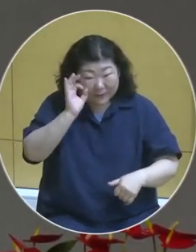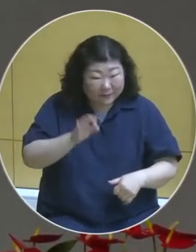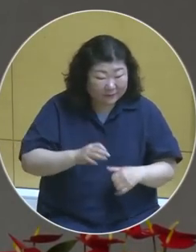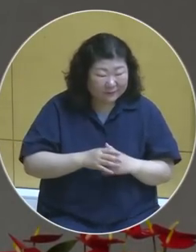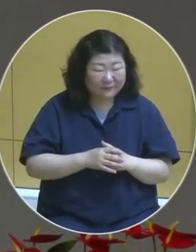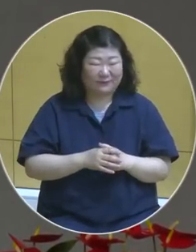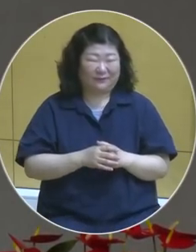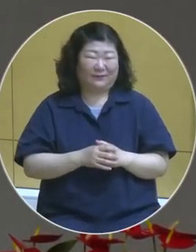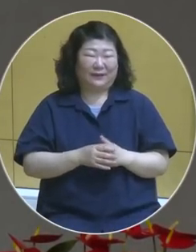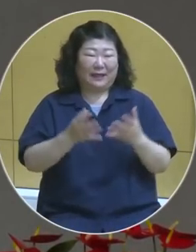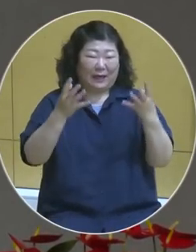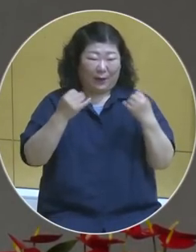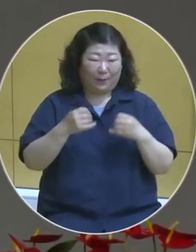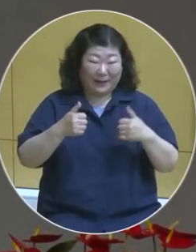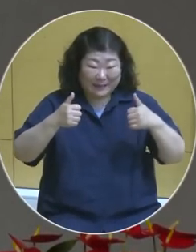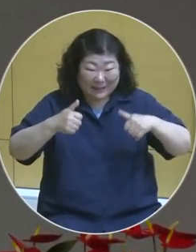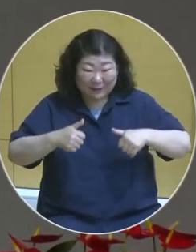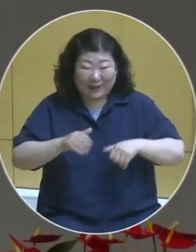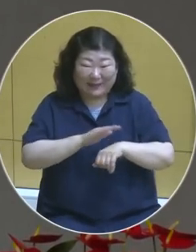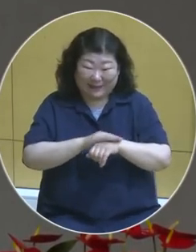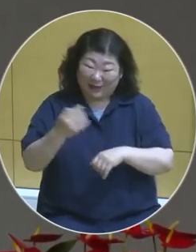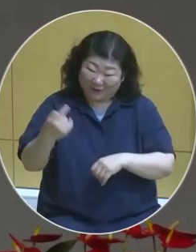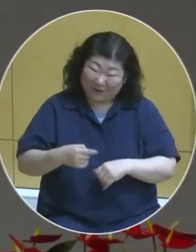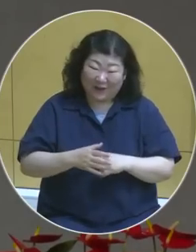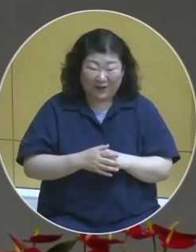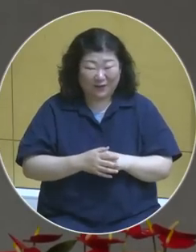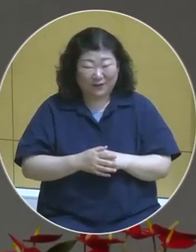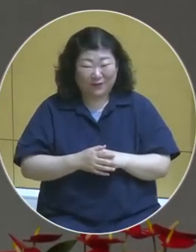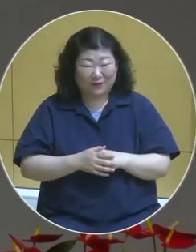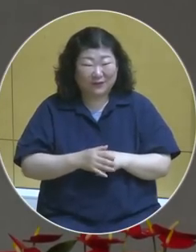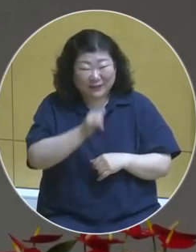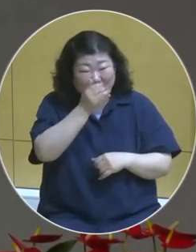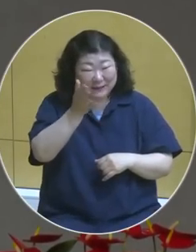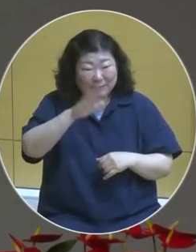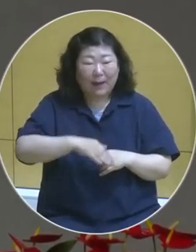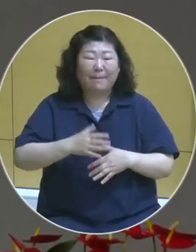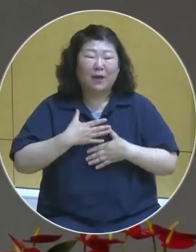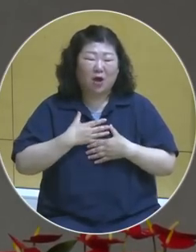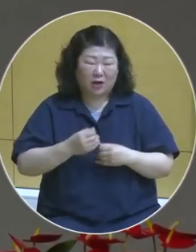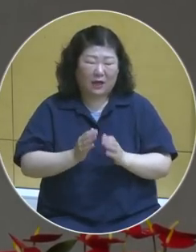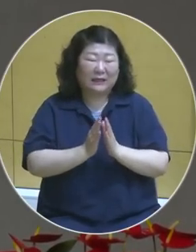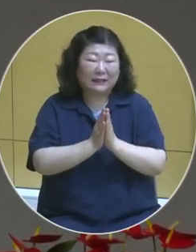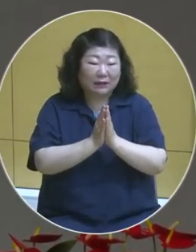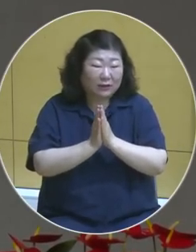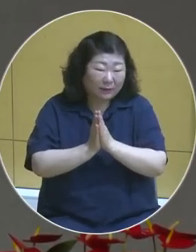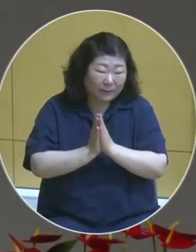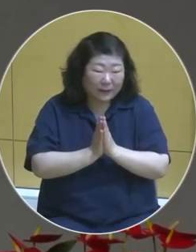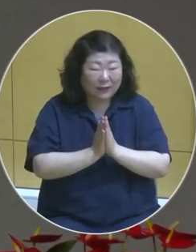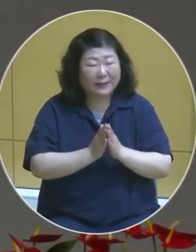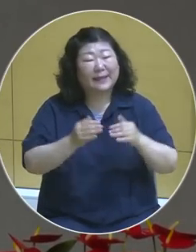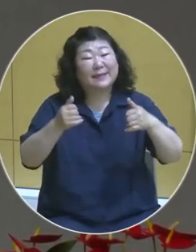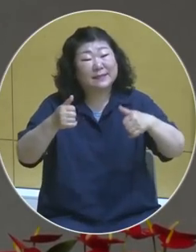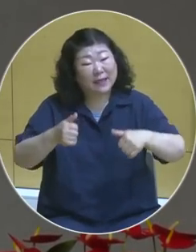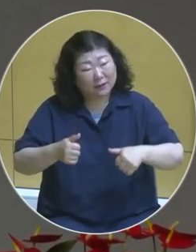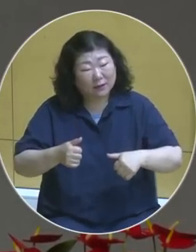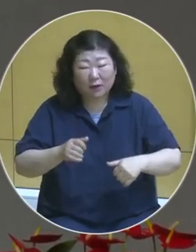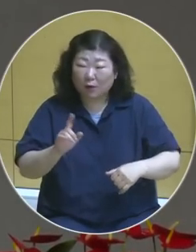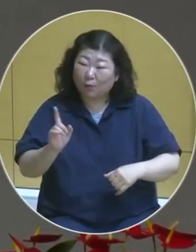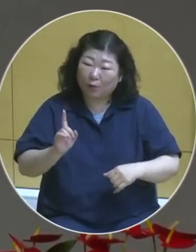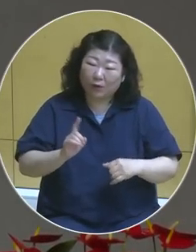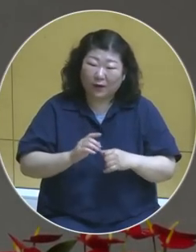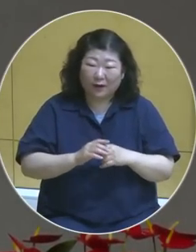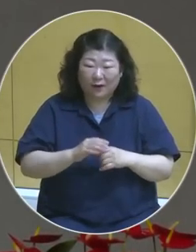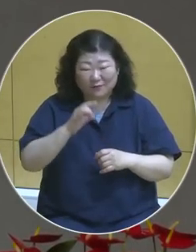인사 중에 뭐 잘 오셨습니다. 뭐 이것도 좋은데 예, 평강을 기원합니다. 그렇게 인사할까 생각하실 수